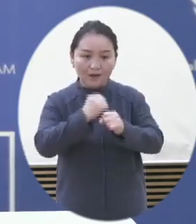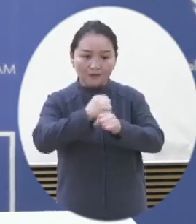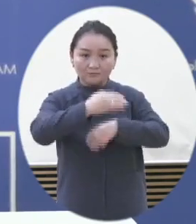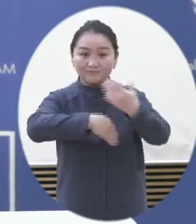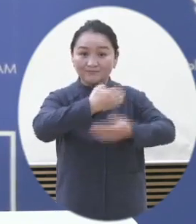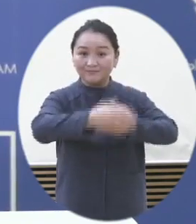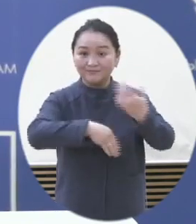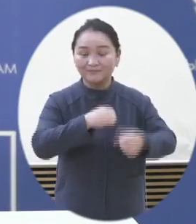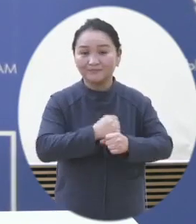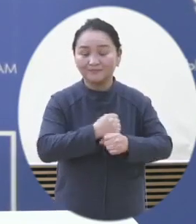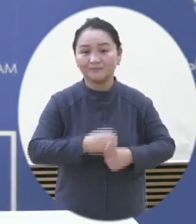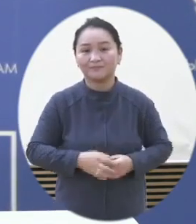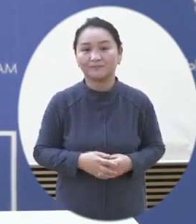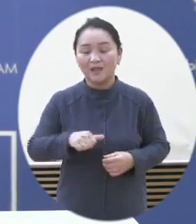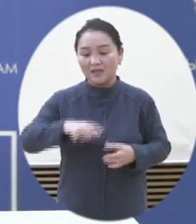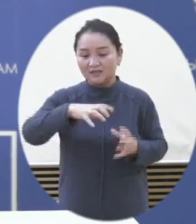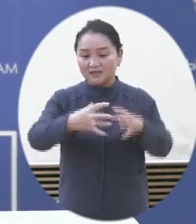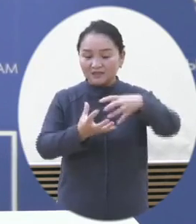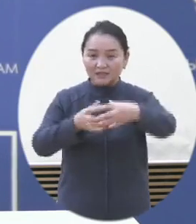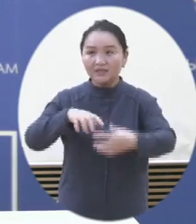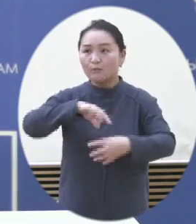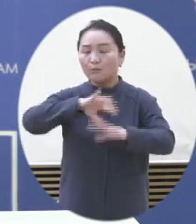За өнөөдрийн байдлаар бол дэлхийн нийтэд нийт